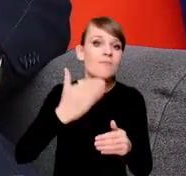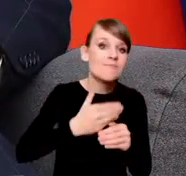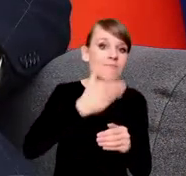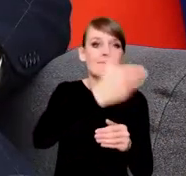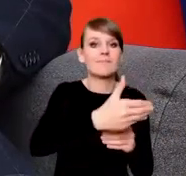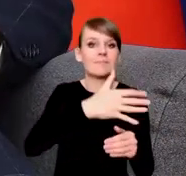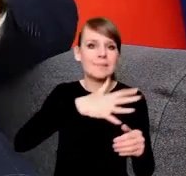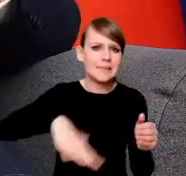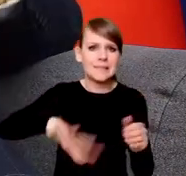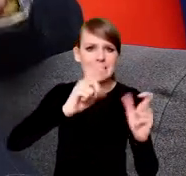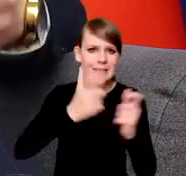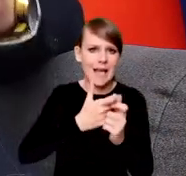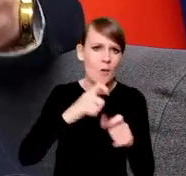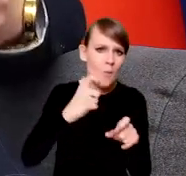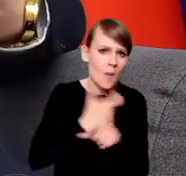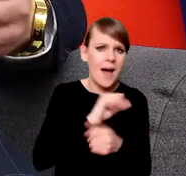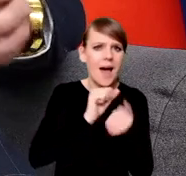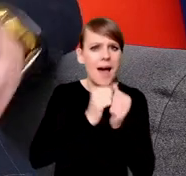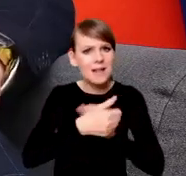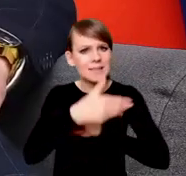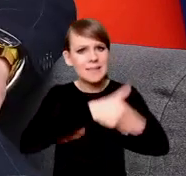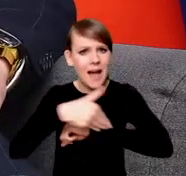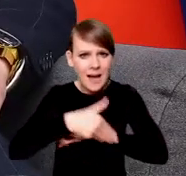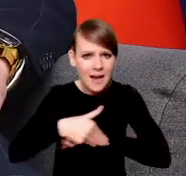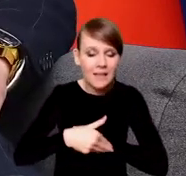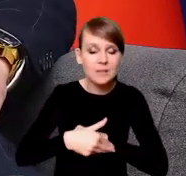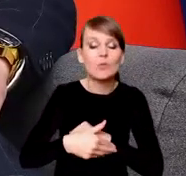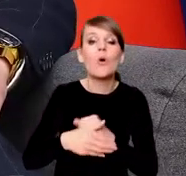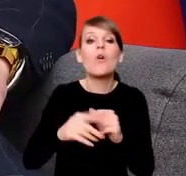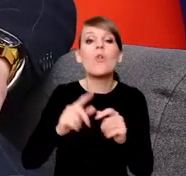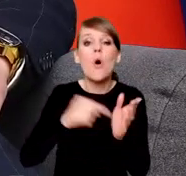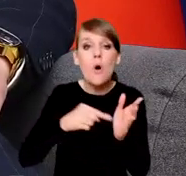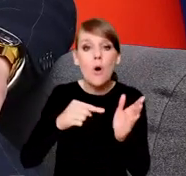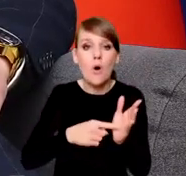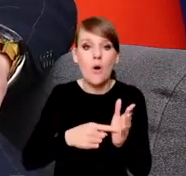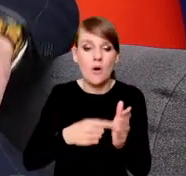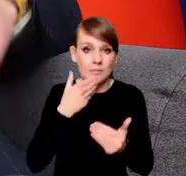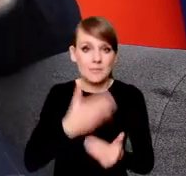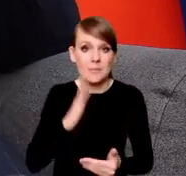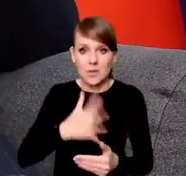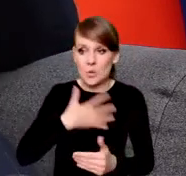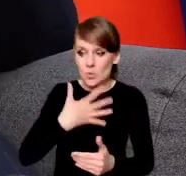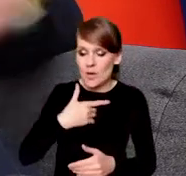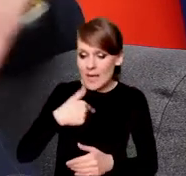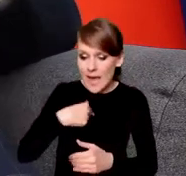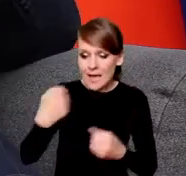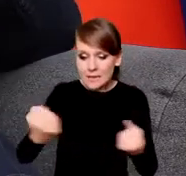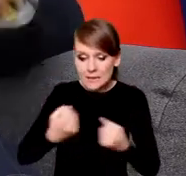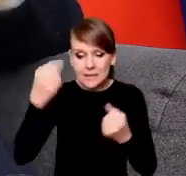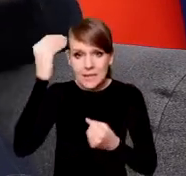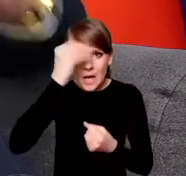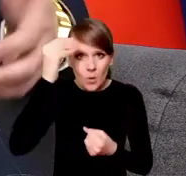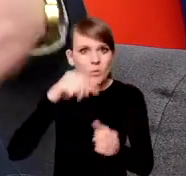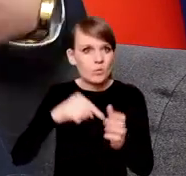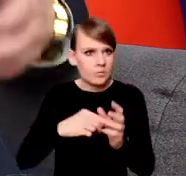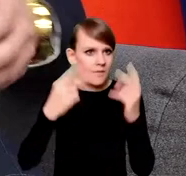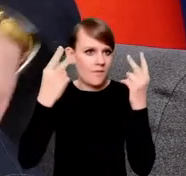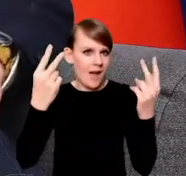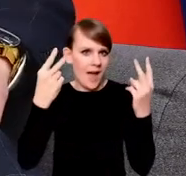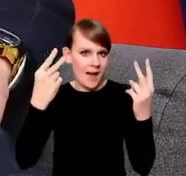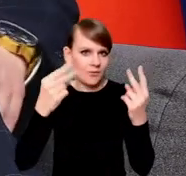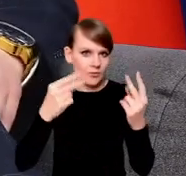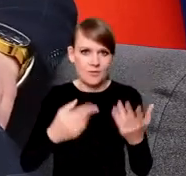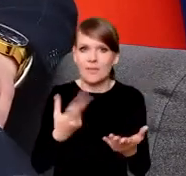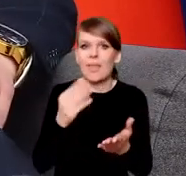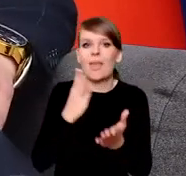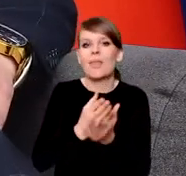i międzynarodowe, dopiero wtedy będziemy mogli czuć, że ta nasza działalność naukowa ma jakieś takie znaczenie szersze niż istnienia samej dla siebie,